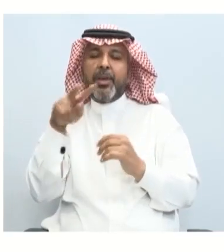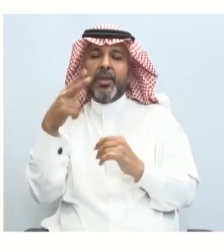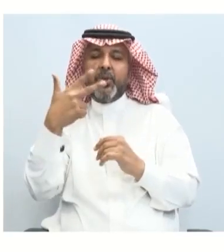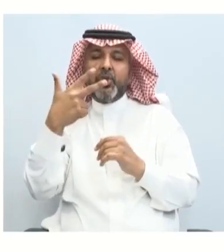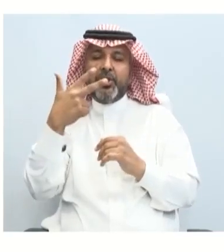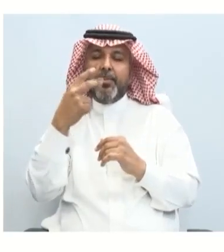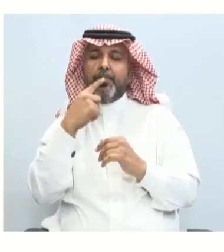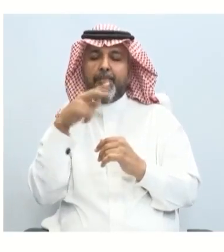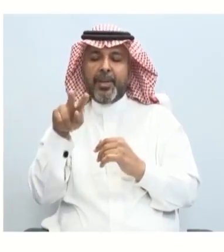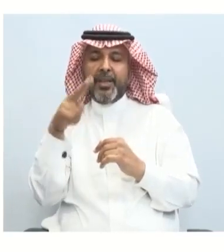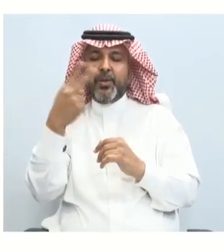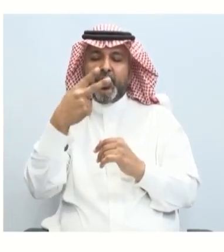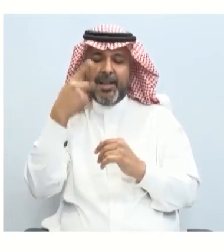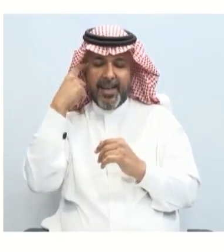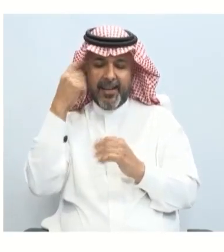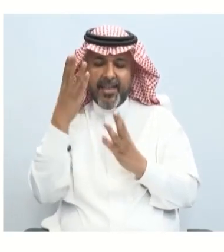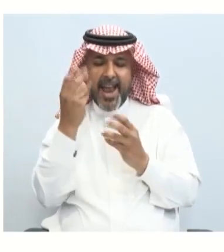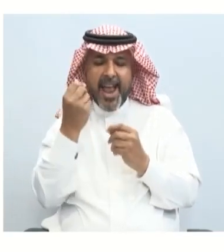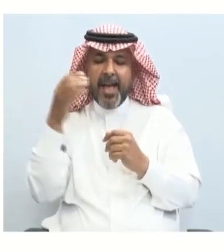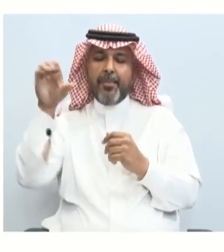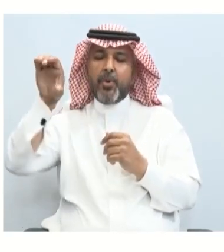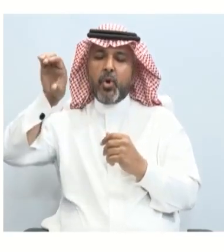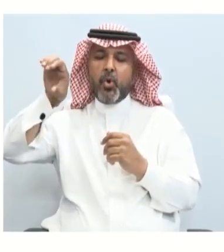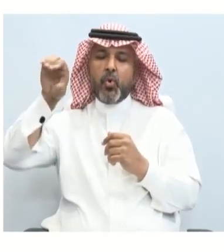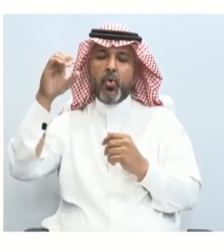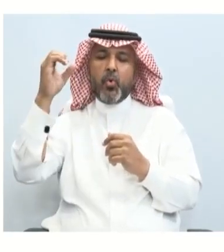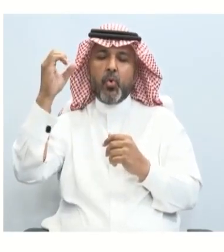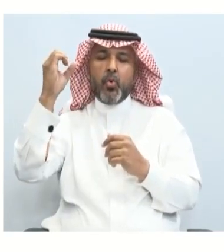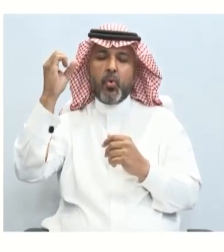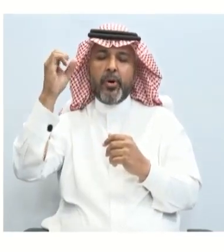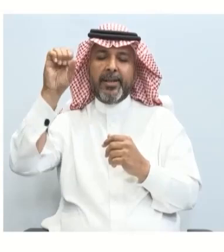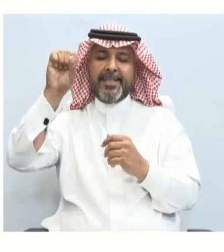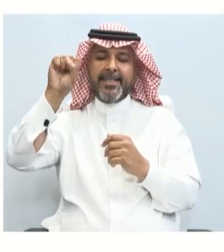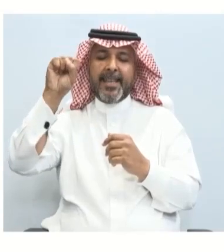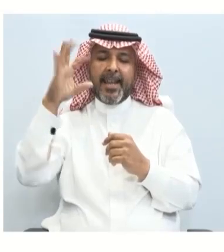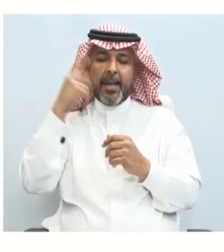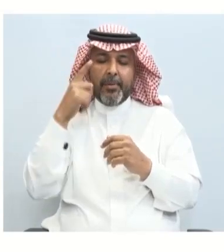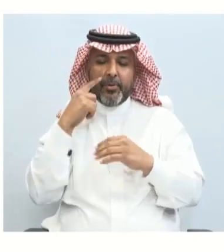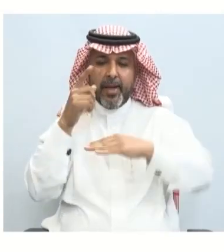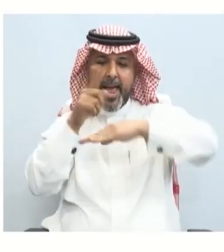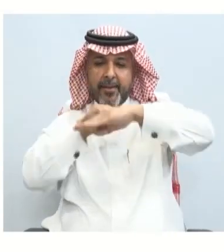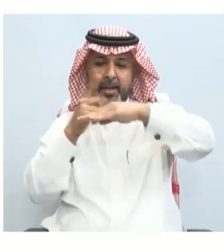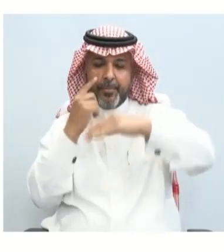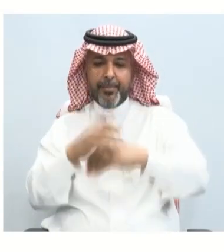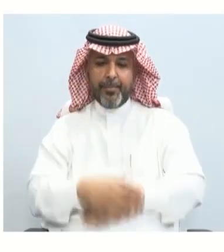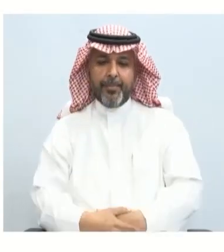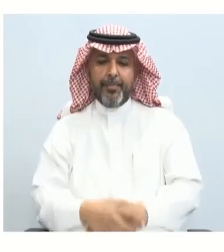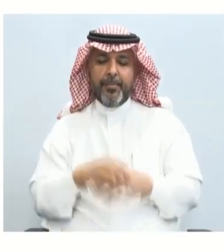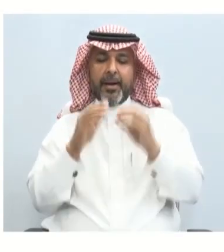درجه طيب 120 كوساين كم يساوي ال 120 كزاوية